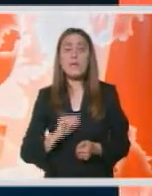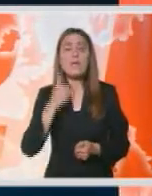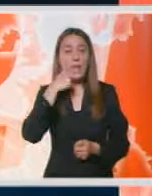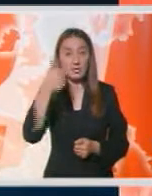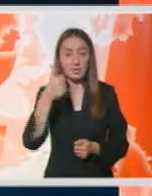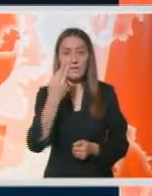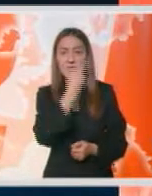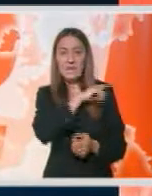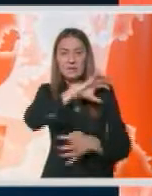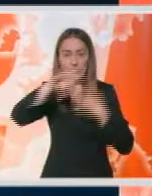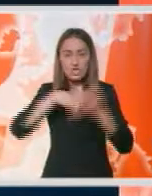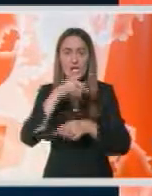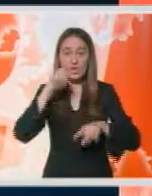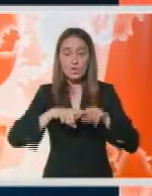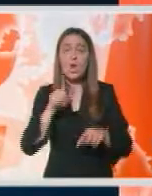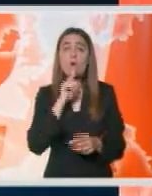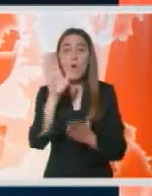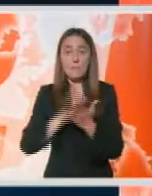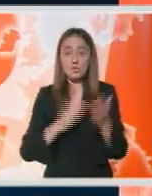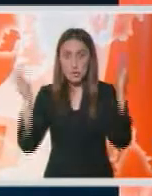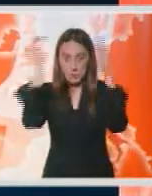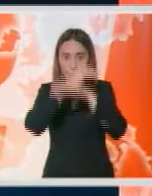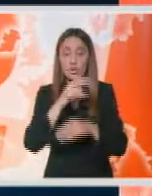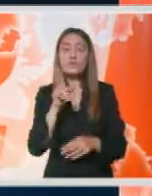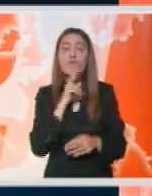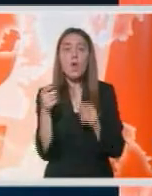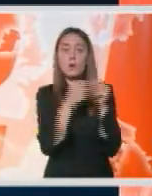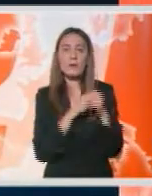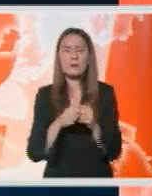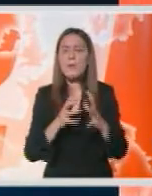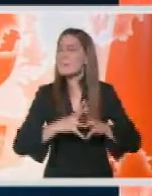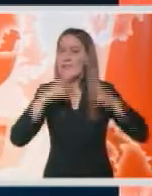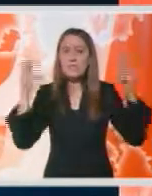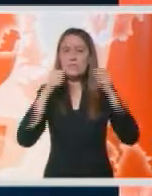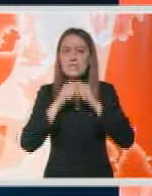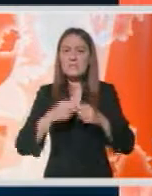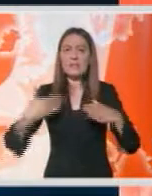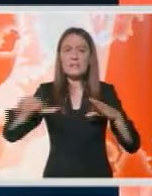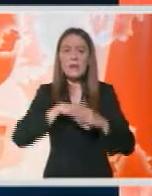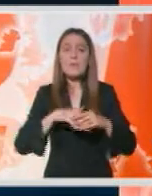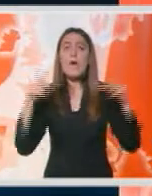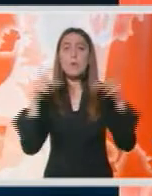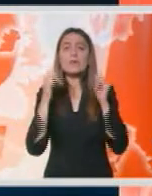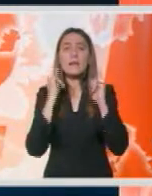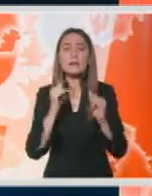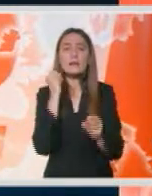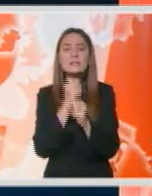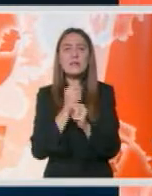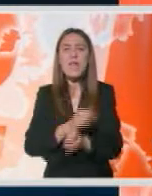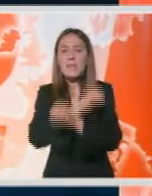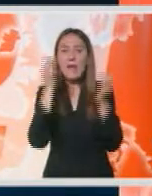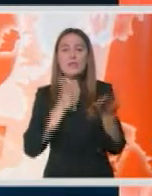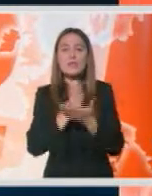Jednodnevni generalni štrajk u Grčkoj, koji je počeo u ponoć, a koji organizuju najveći sindikati zaposlenih, blokira danas rad